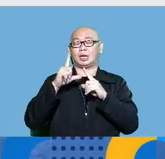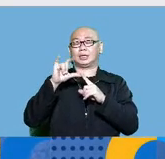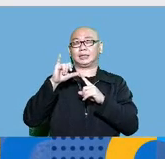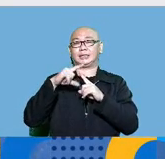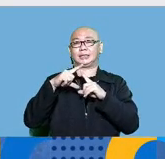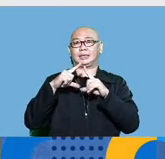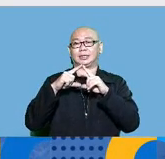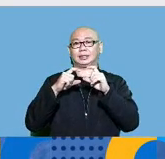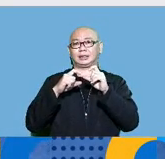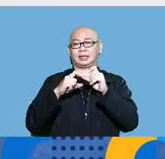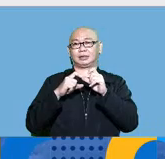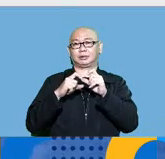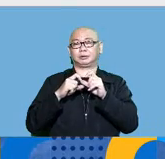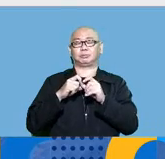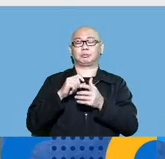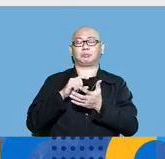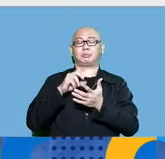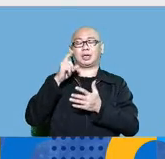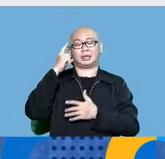dan asesmennya.